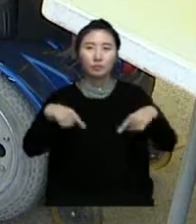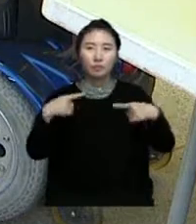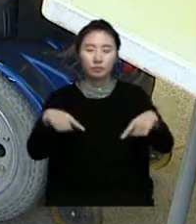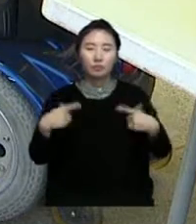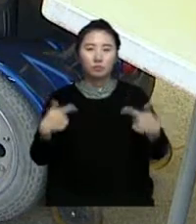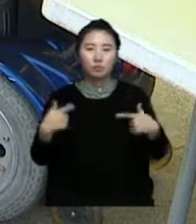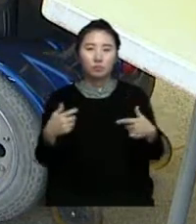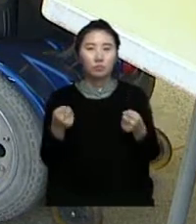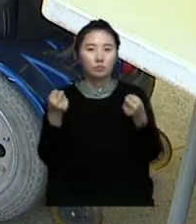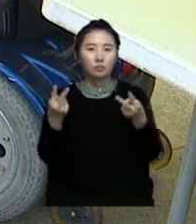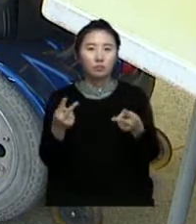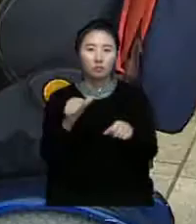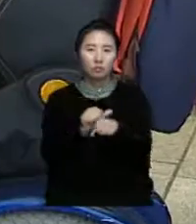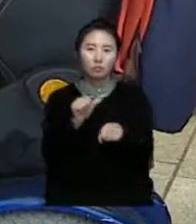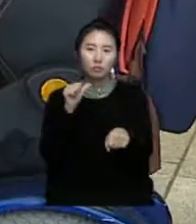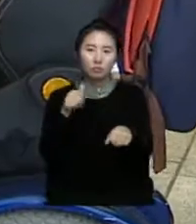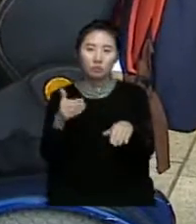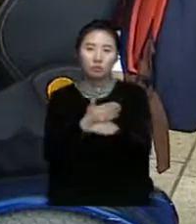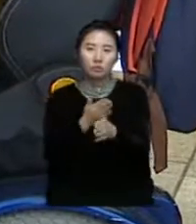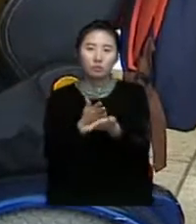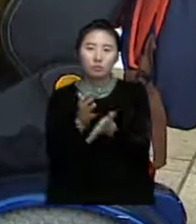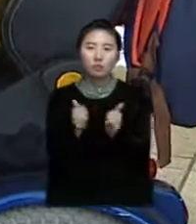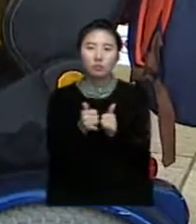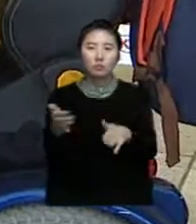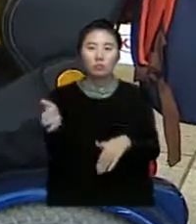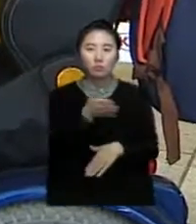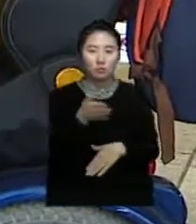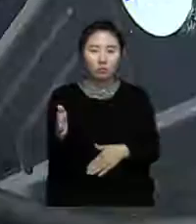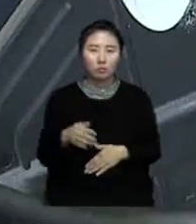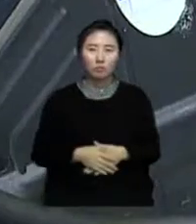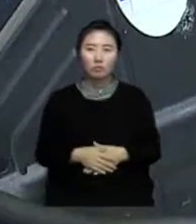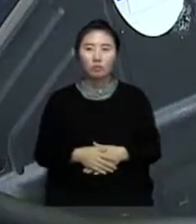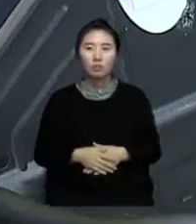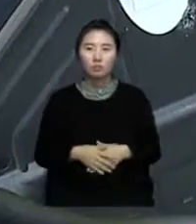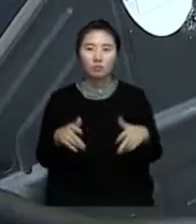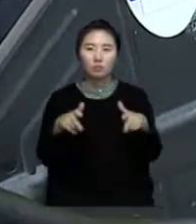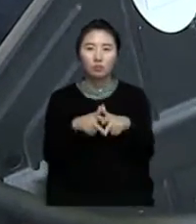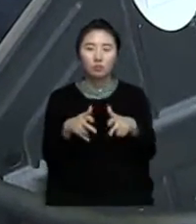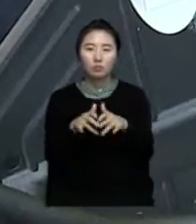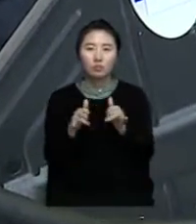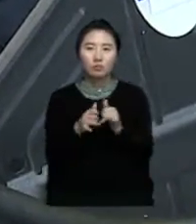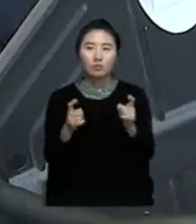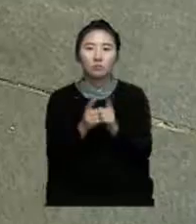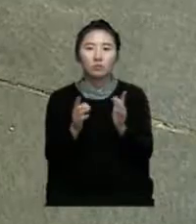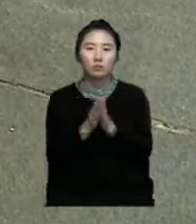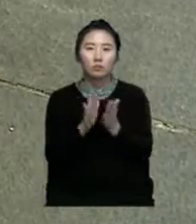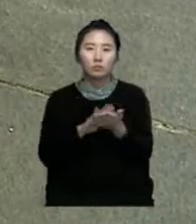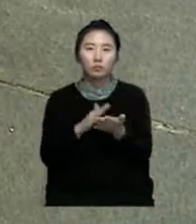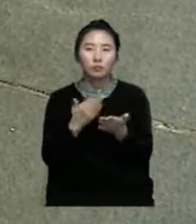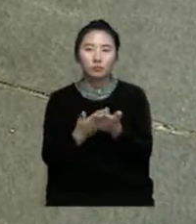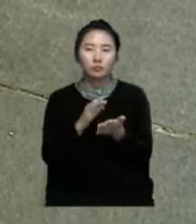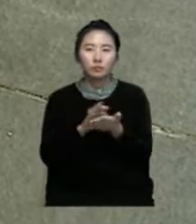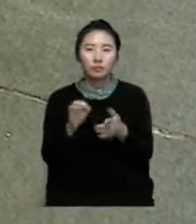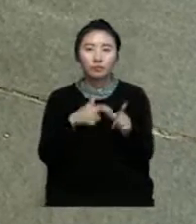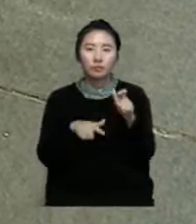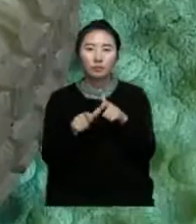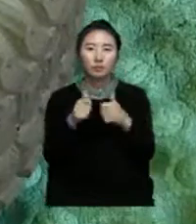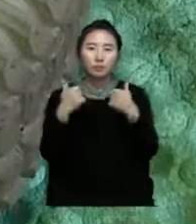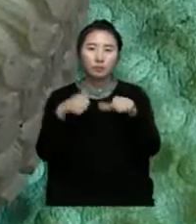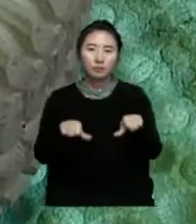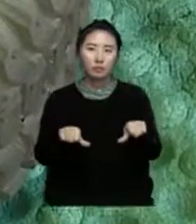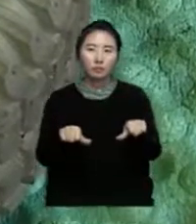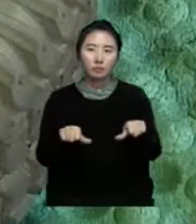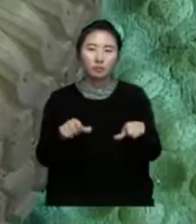보급되지만 5년 전만 해도 수리 전문가는 전무했습니다. 장애인들은 직접 고쳤었지만 더